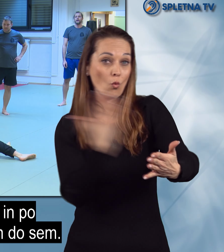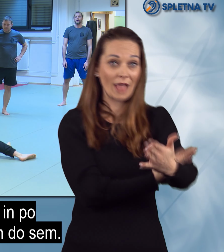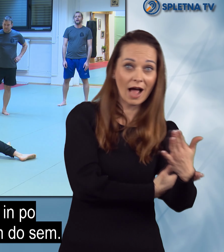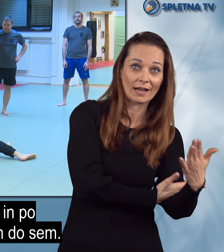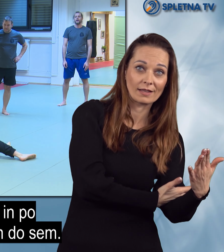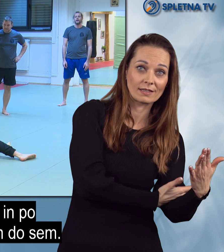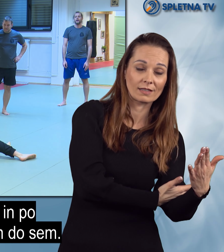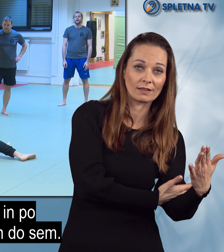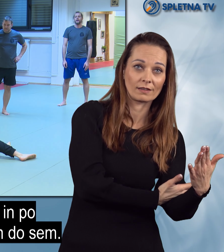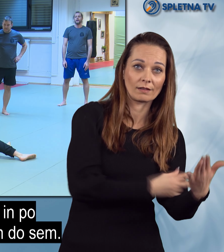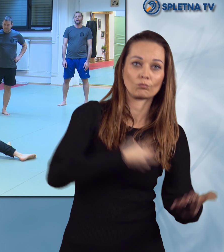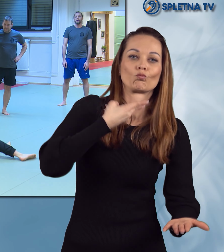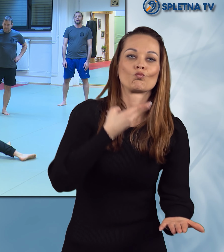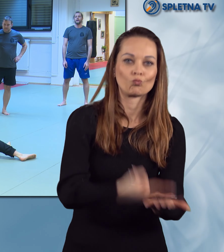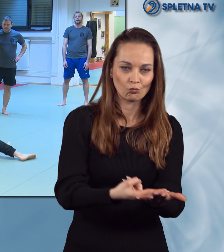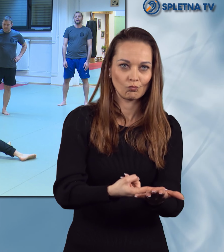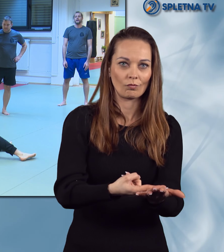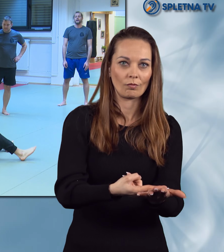do sem.